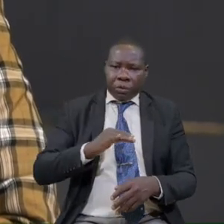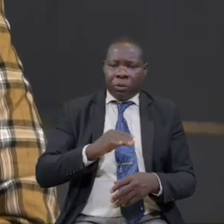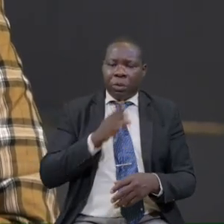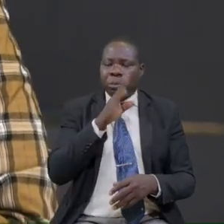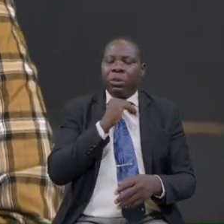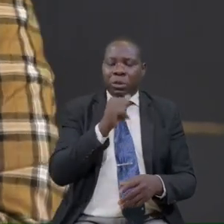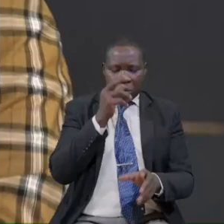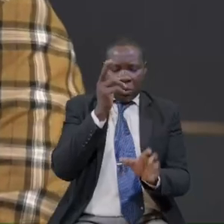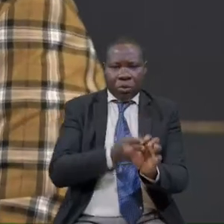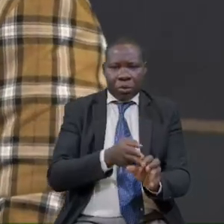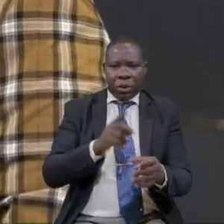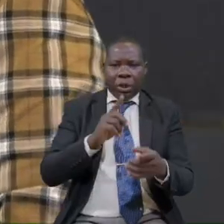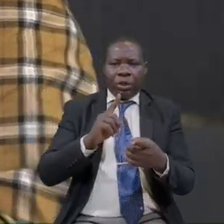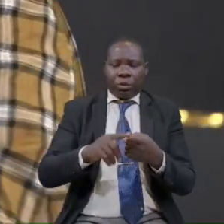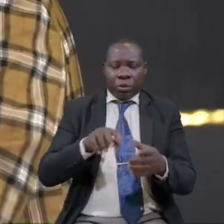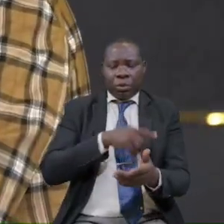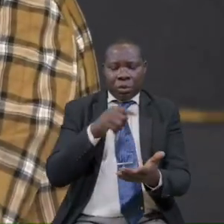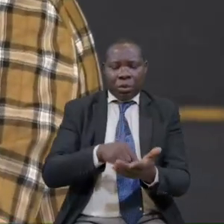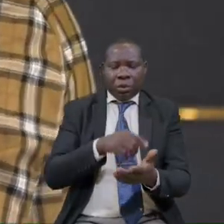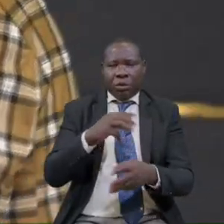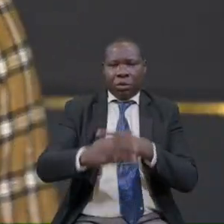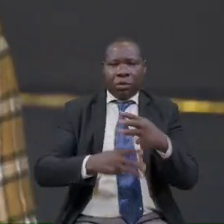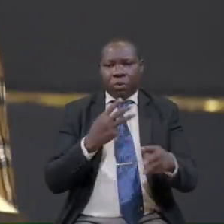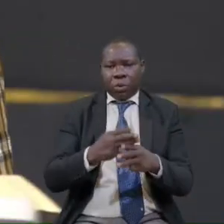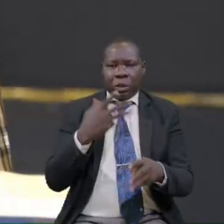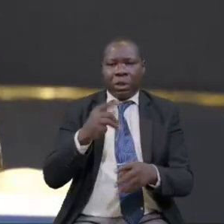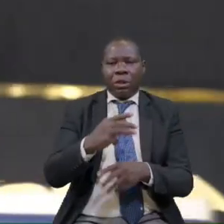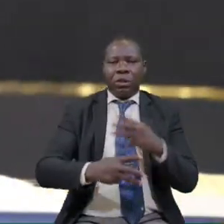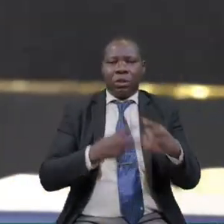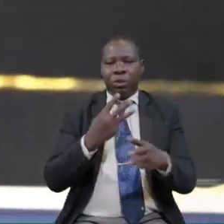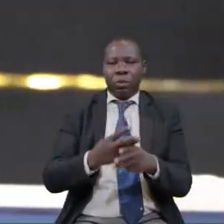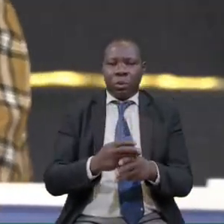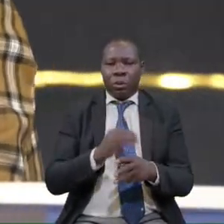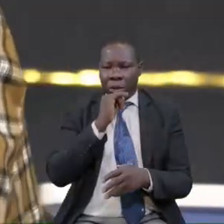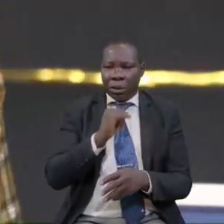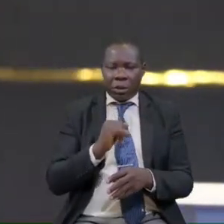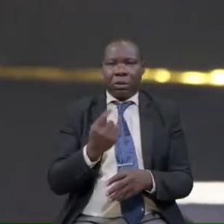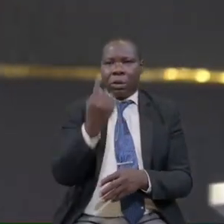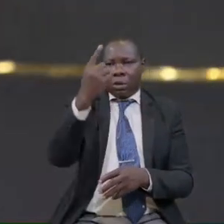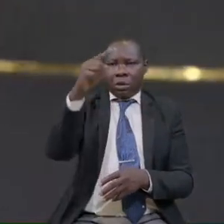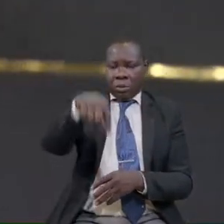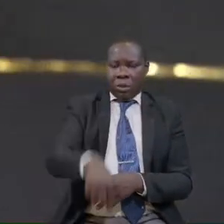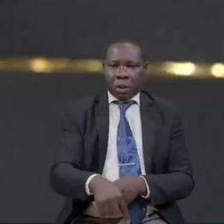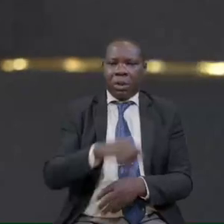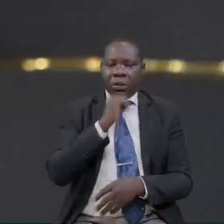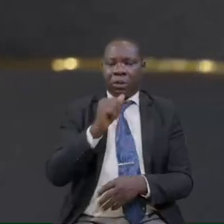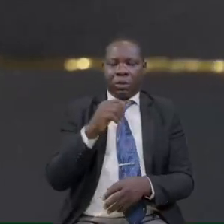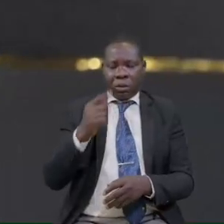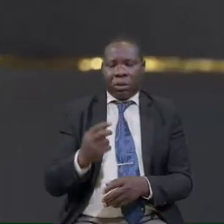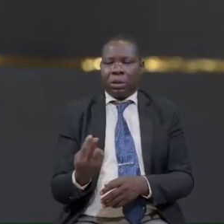conformez pas au siècle présent. Le monde est à l'envers, pas au bon